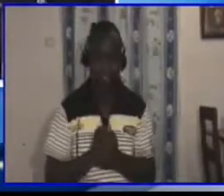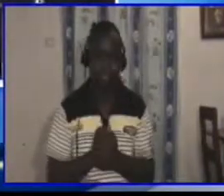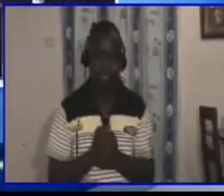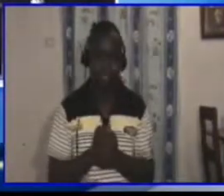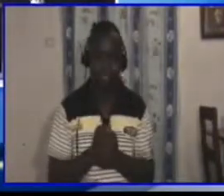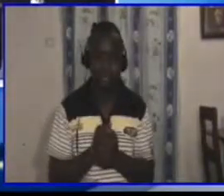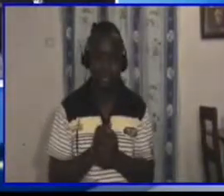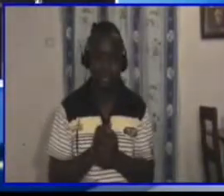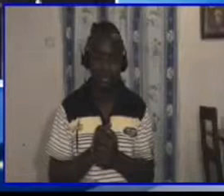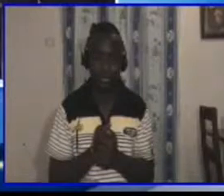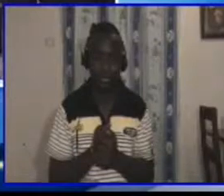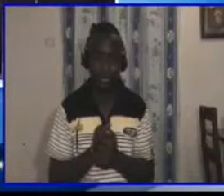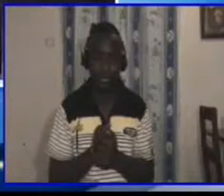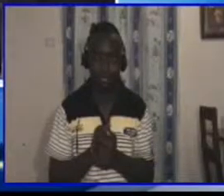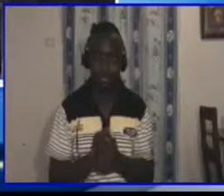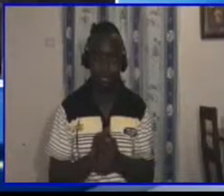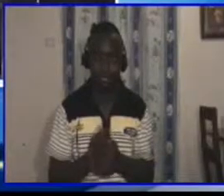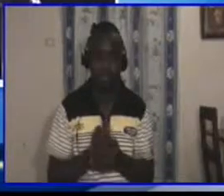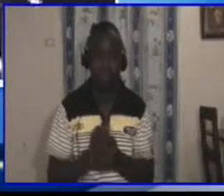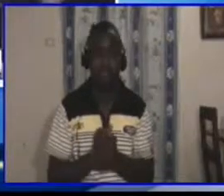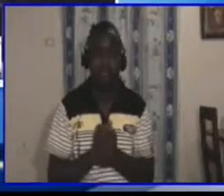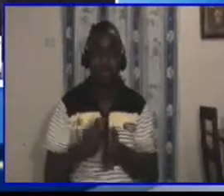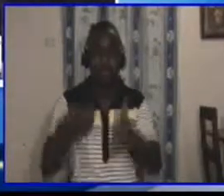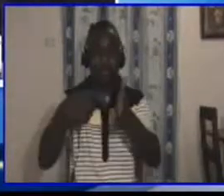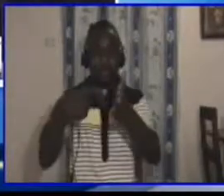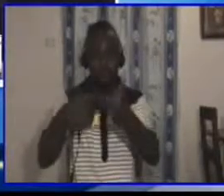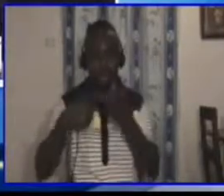miei cari fratelli e sorelle